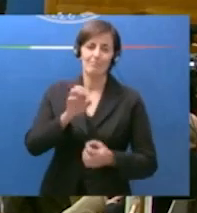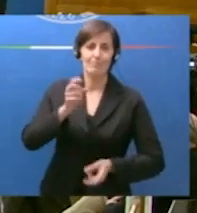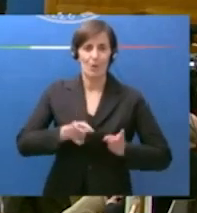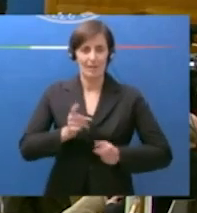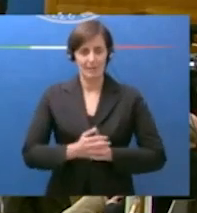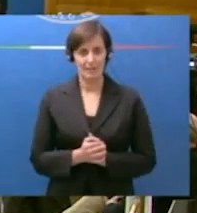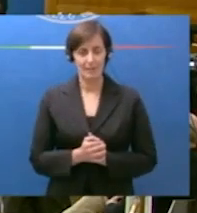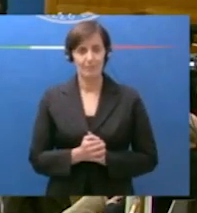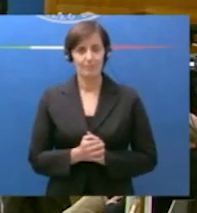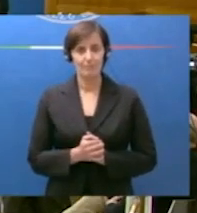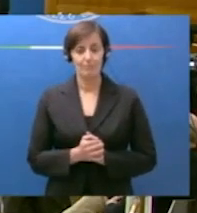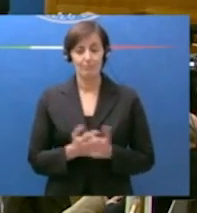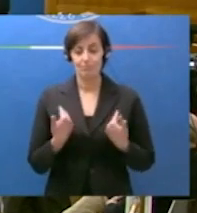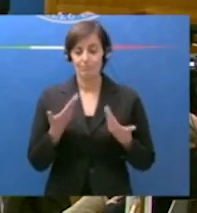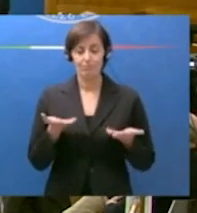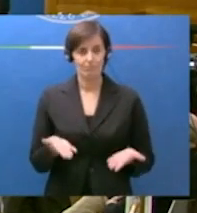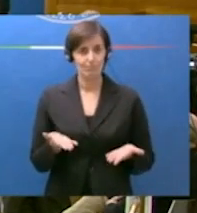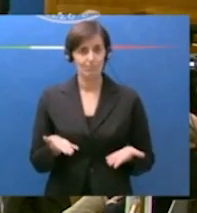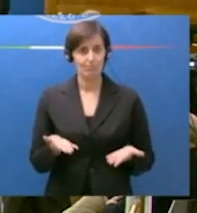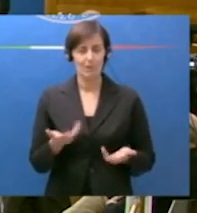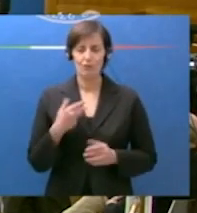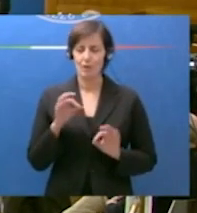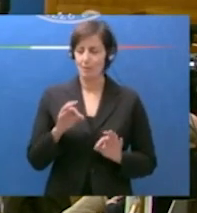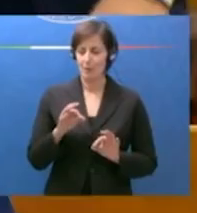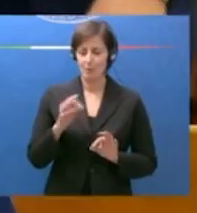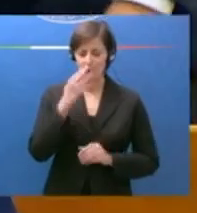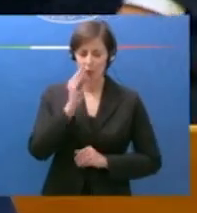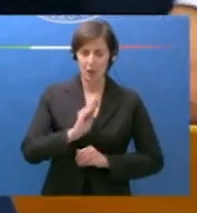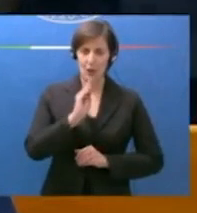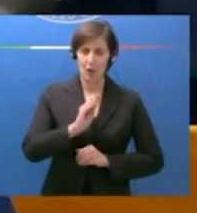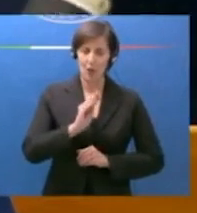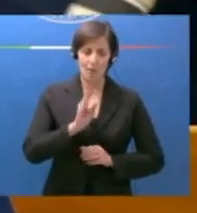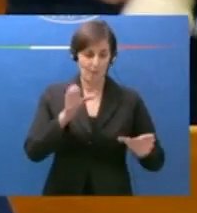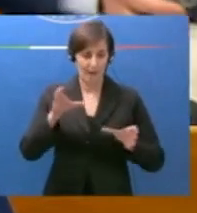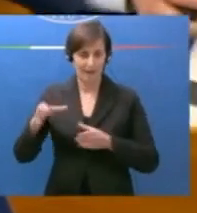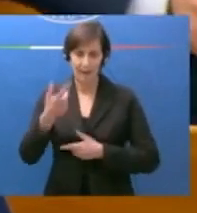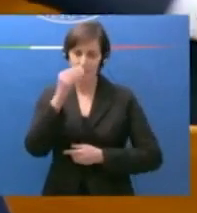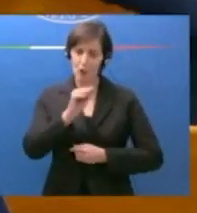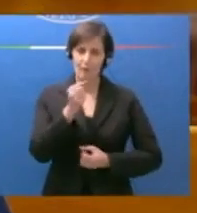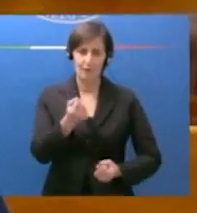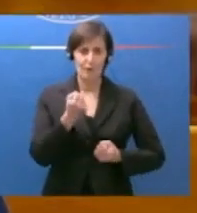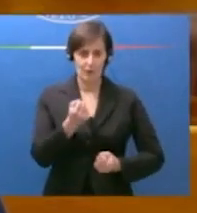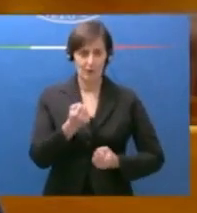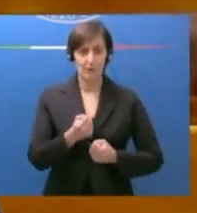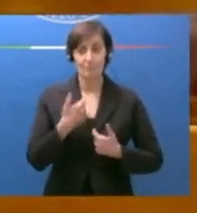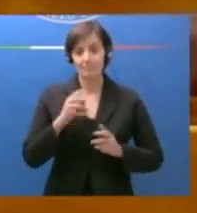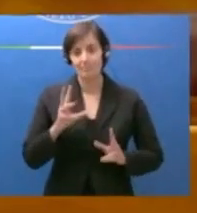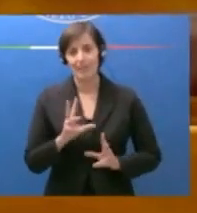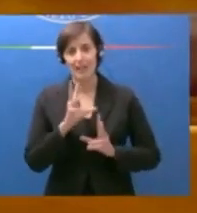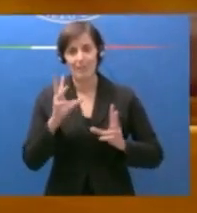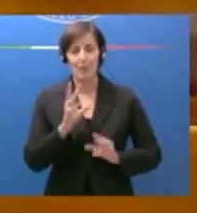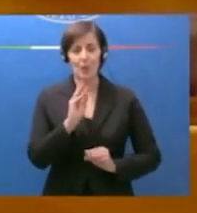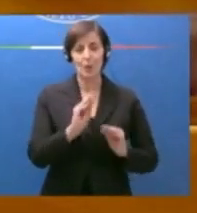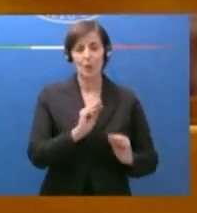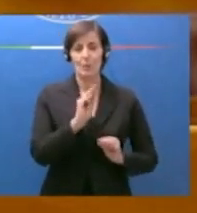Sta nascendo, c'è una richiesta forte dei partiti, almeno una richiesta di